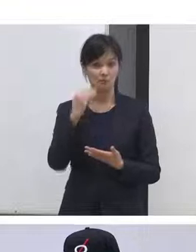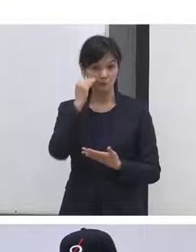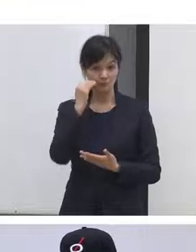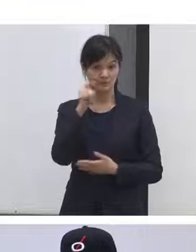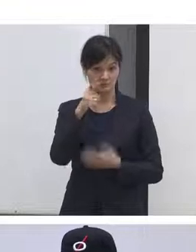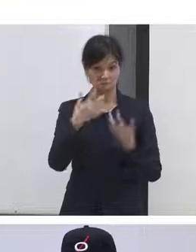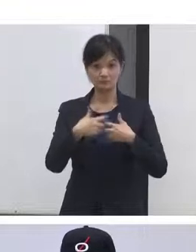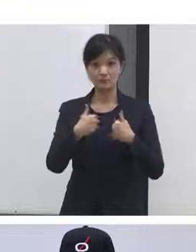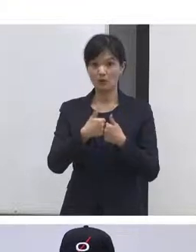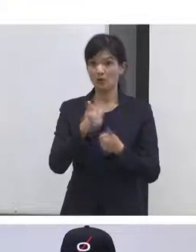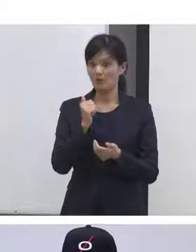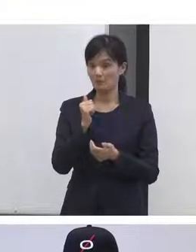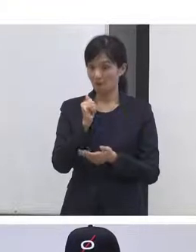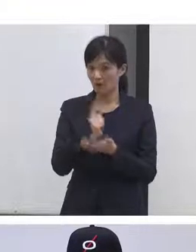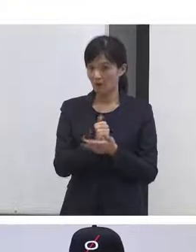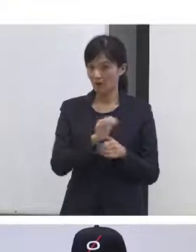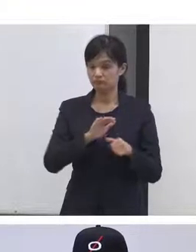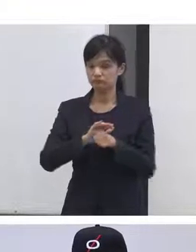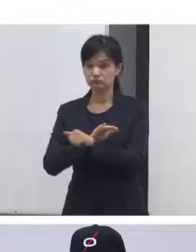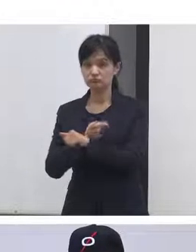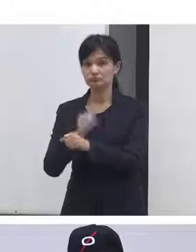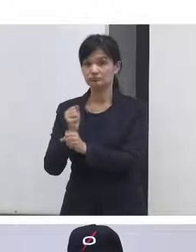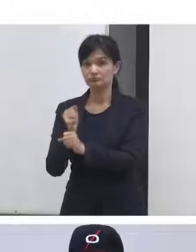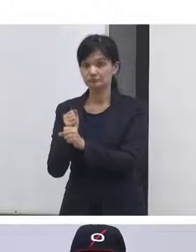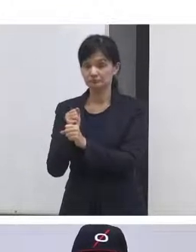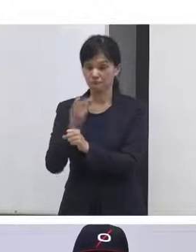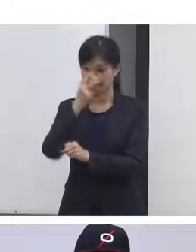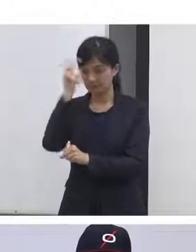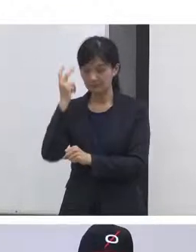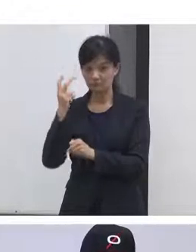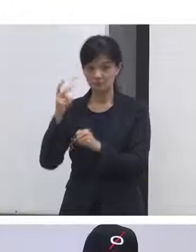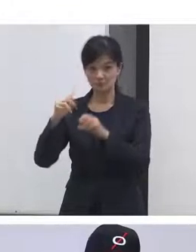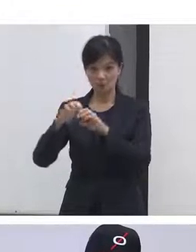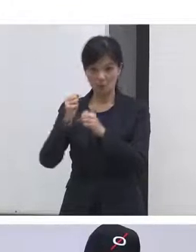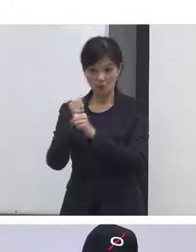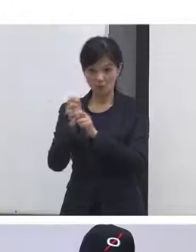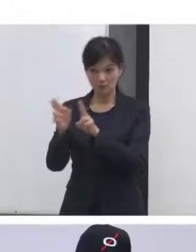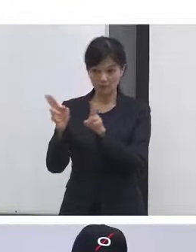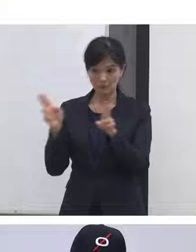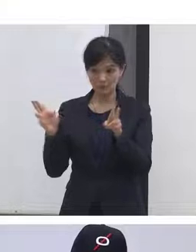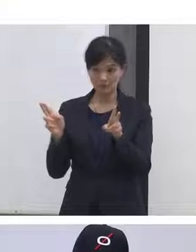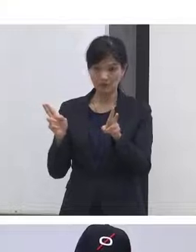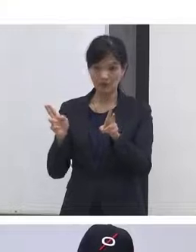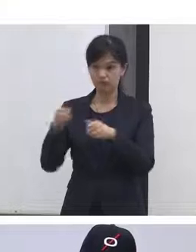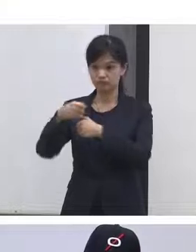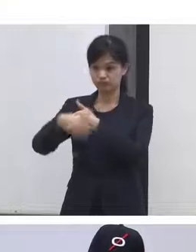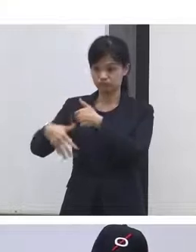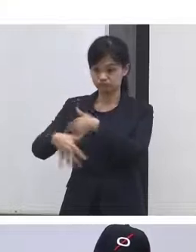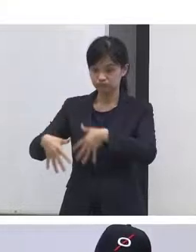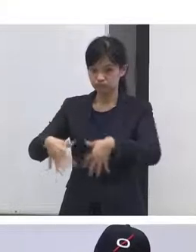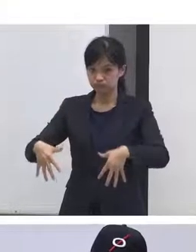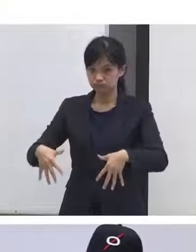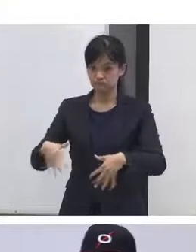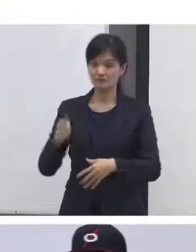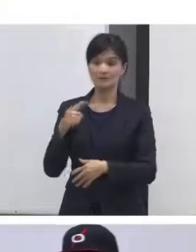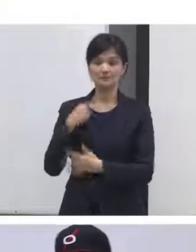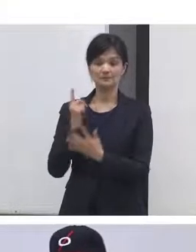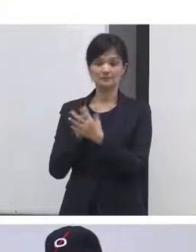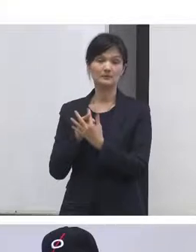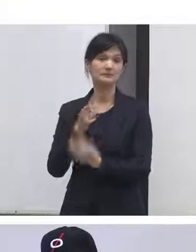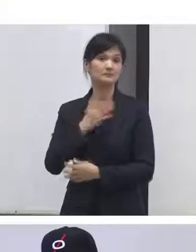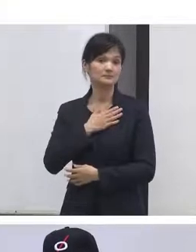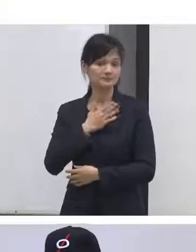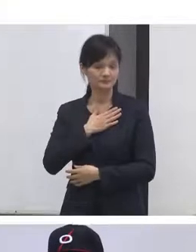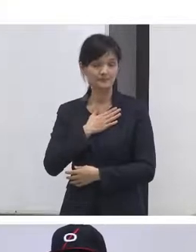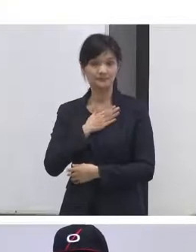展的渊源，或者说最终它的工作的分工状态，如果你事先就清楚它工作的分工，某些程度上这样的冲突降低了之